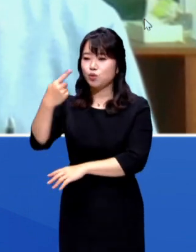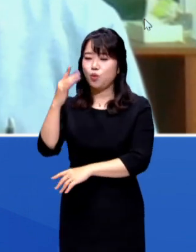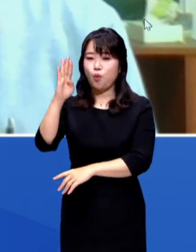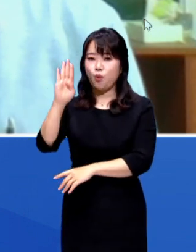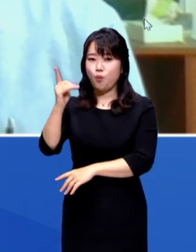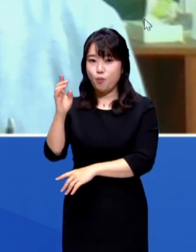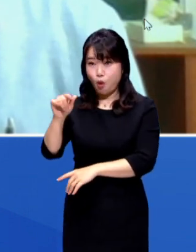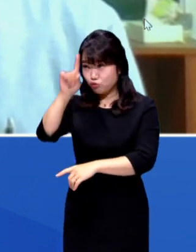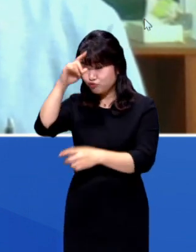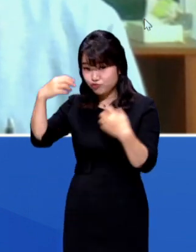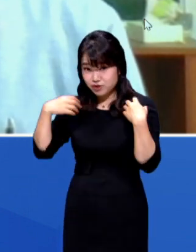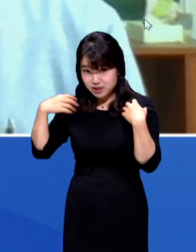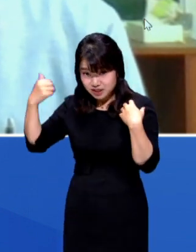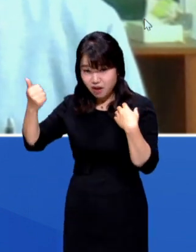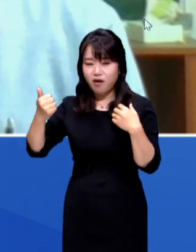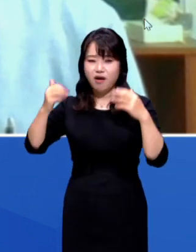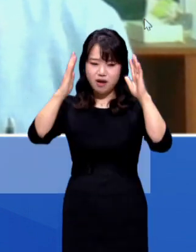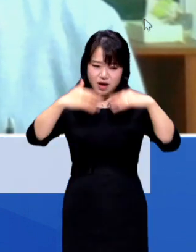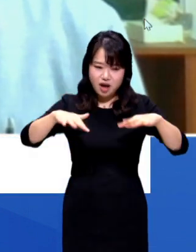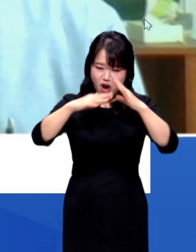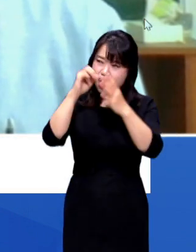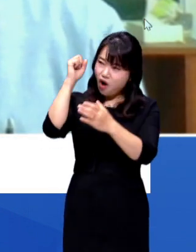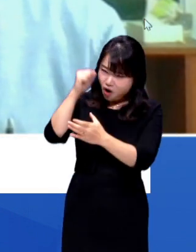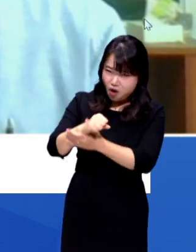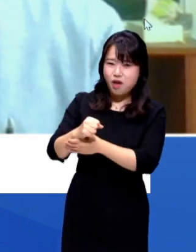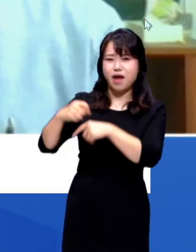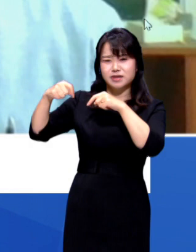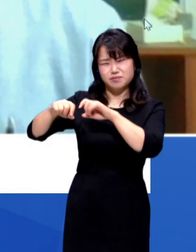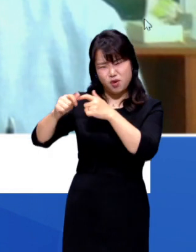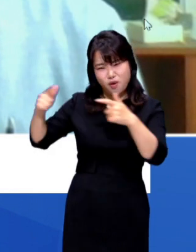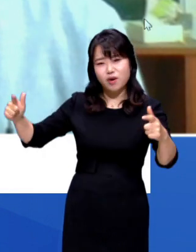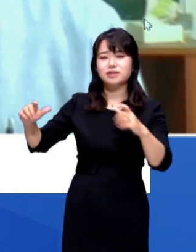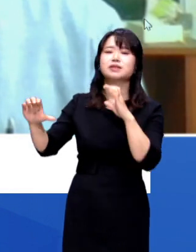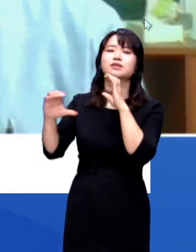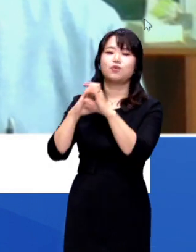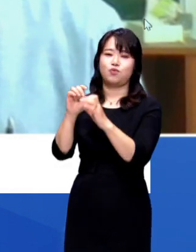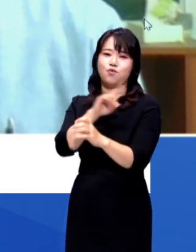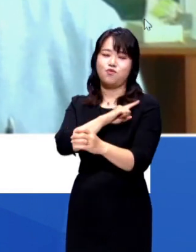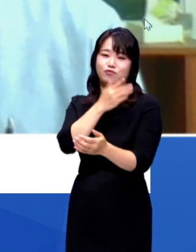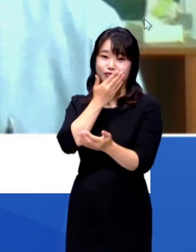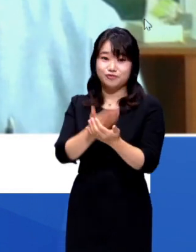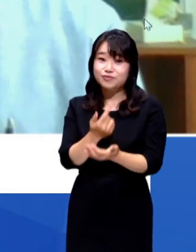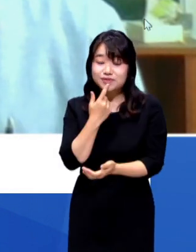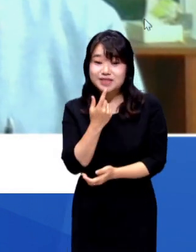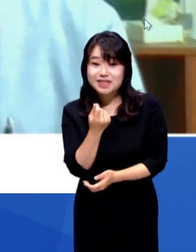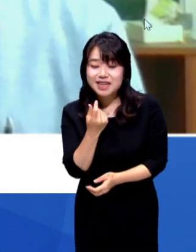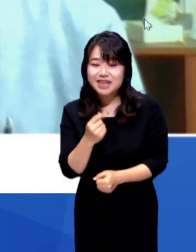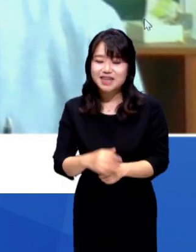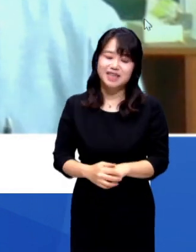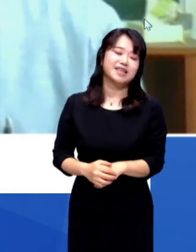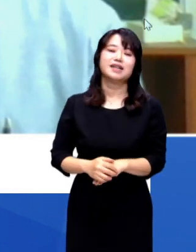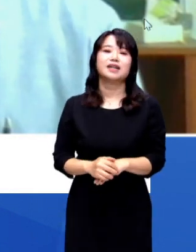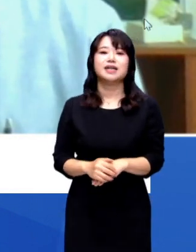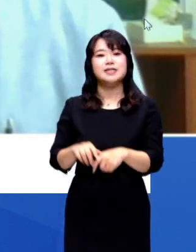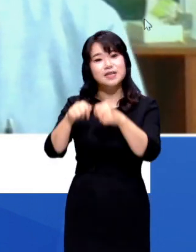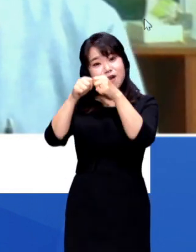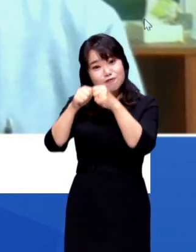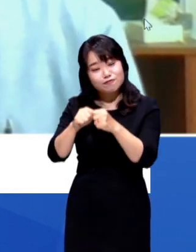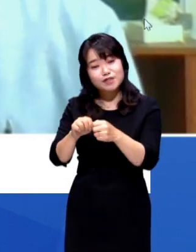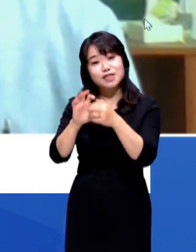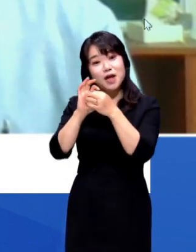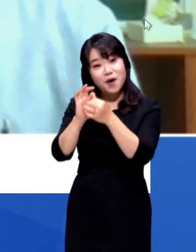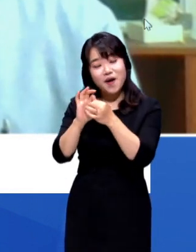이 재건축 인허가는 물론 심의 과정에 대한 소통 역할이 가장 중요하다고 보여집니다. 네, 향후 방향에 대해 한 말씀을